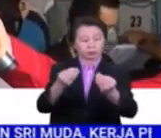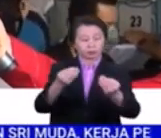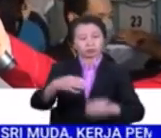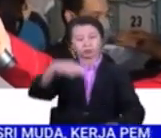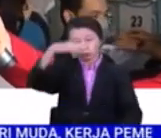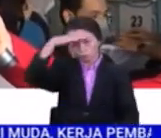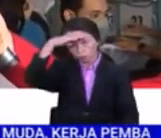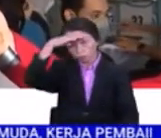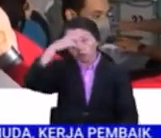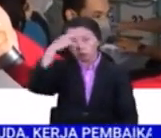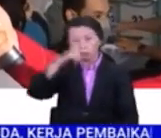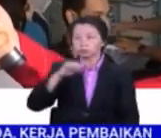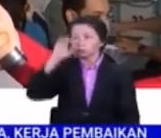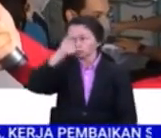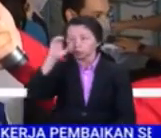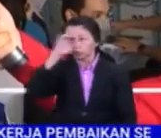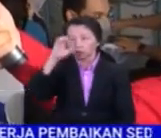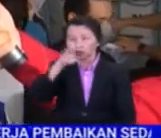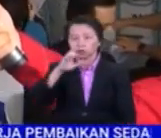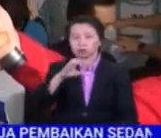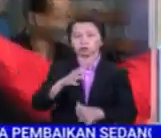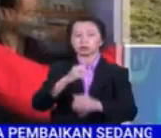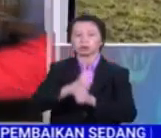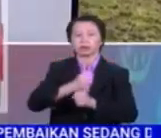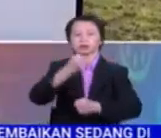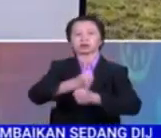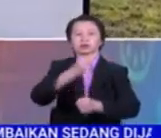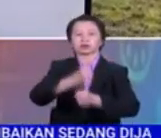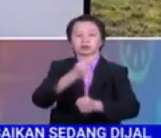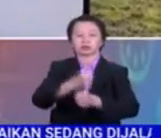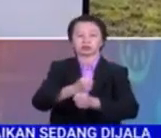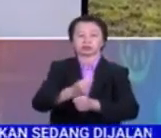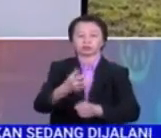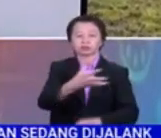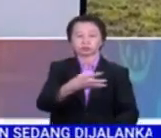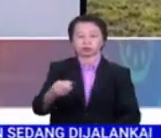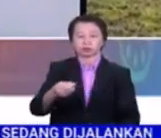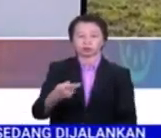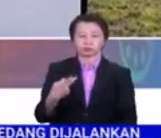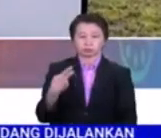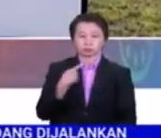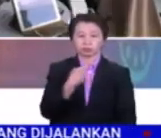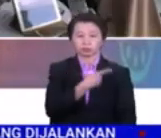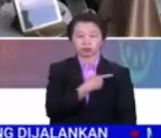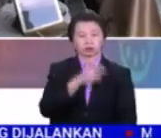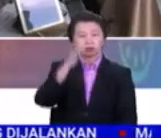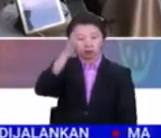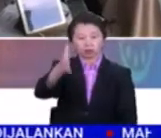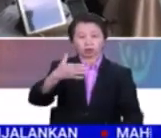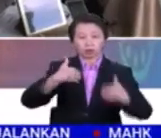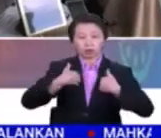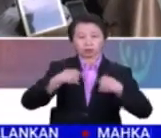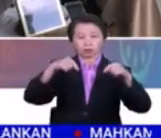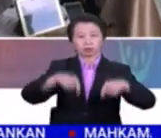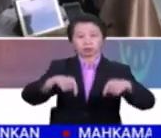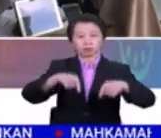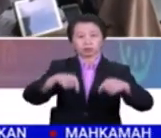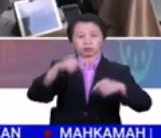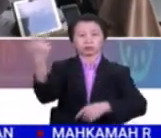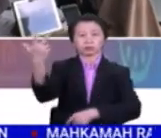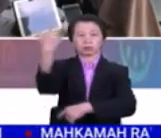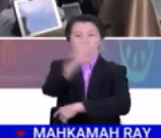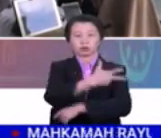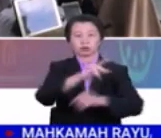Johor untuk mencari mendapatkan pekerjaan. Dan kita akan berada di sini selama 3